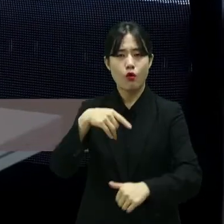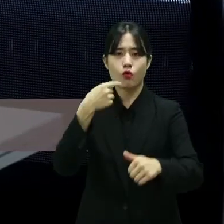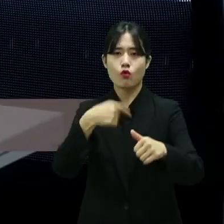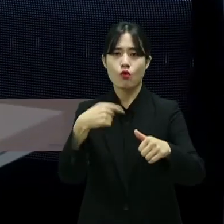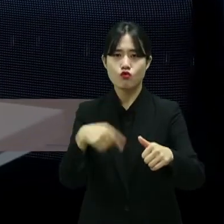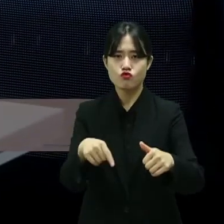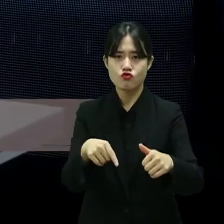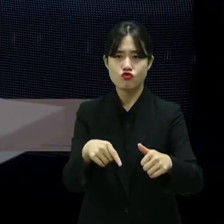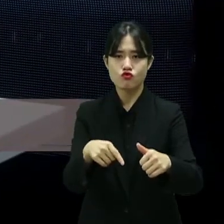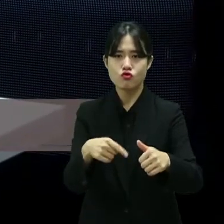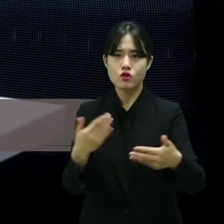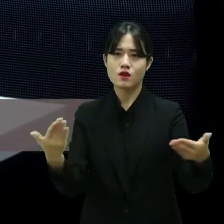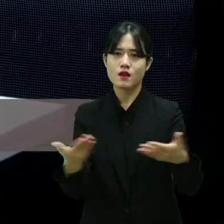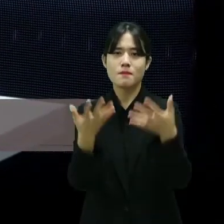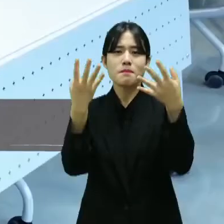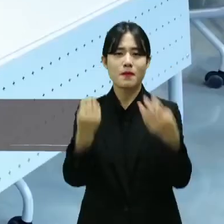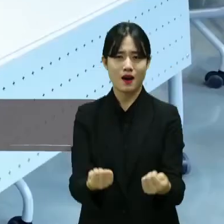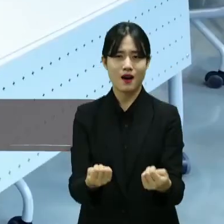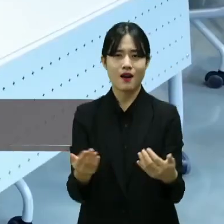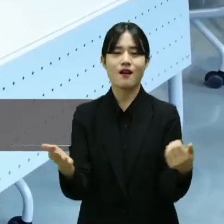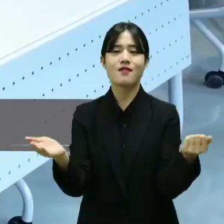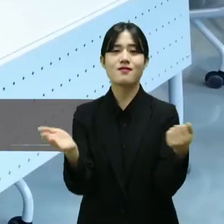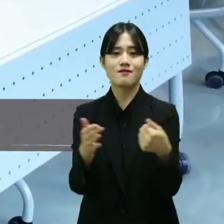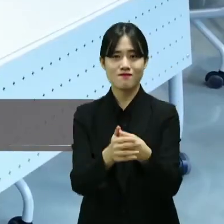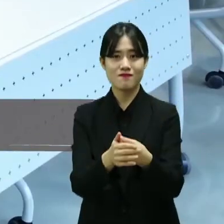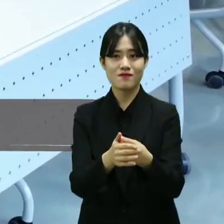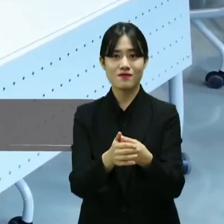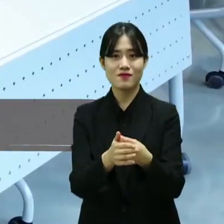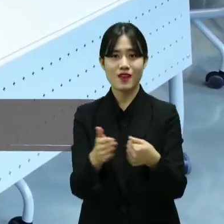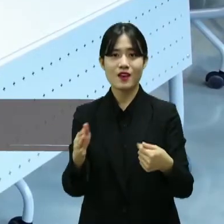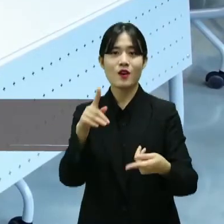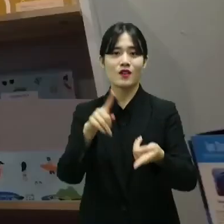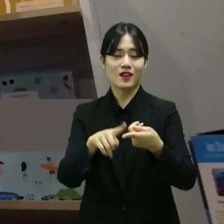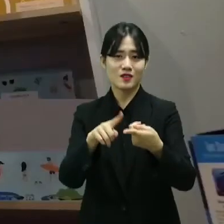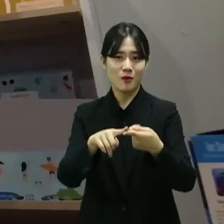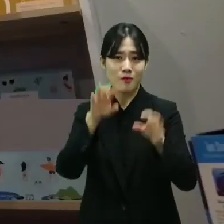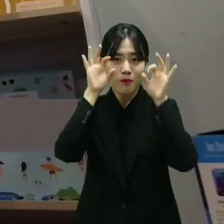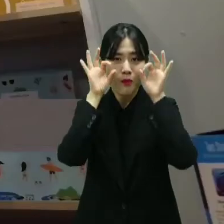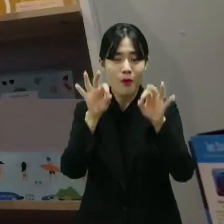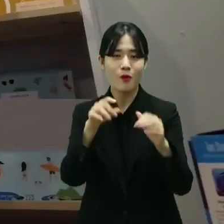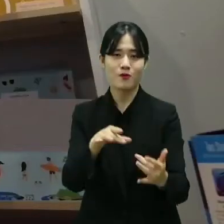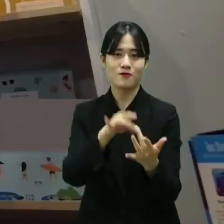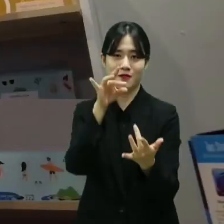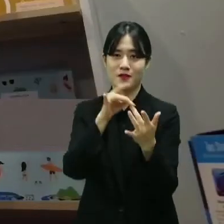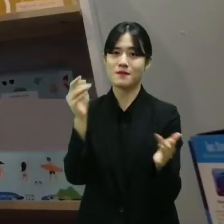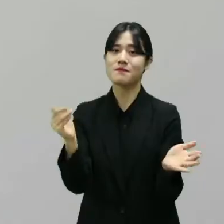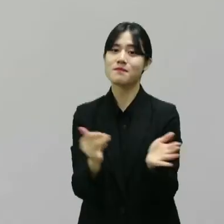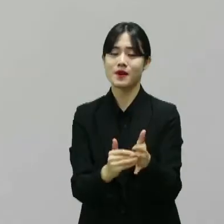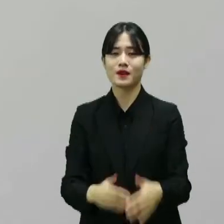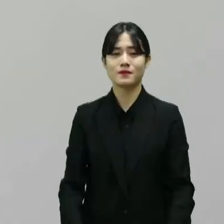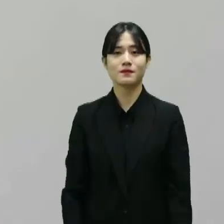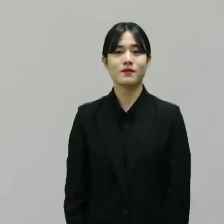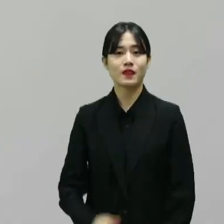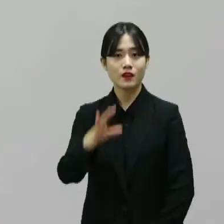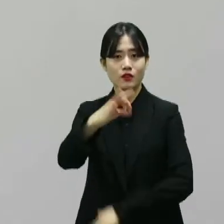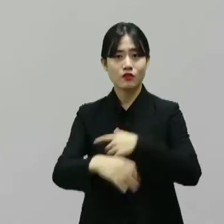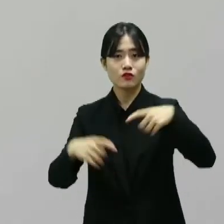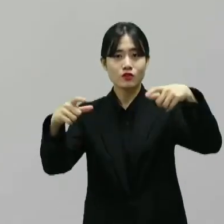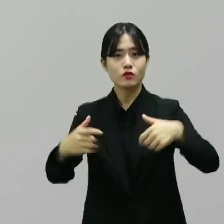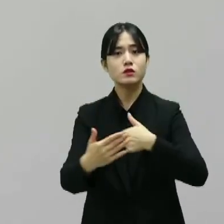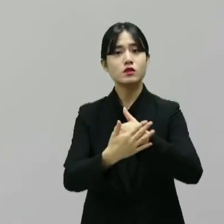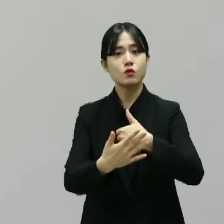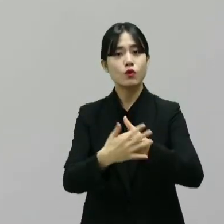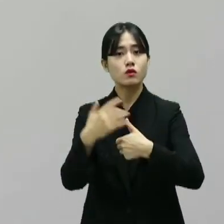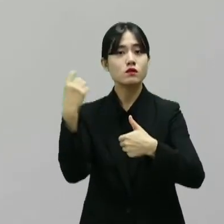이렇게 강의를 하거나 이런 게 굉장히 좀 잘 핏이 맞아서 그렇게 해서 선택을 하게 됐습니다. 네. 우리 서구에서